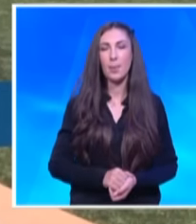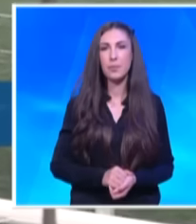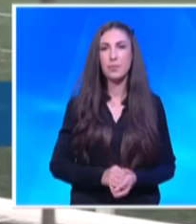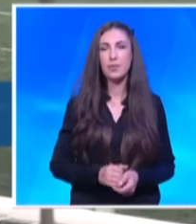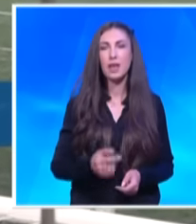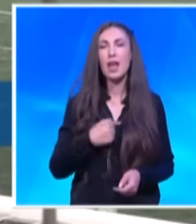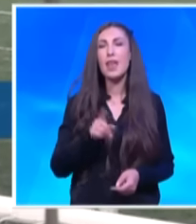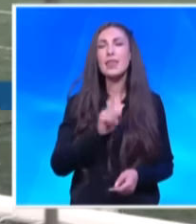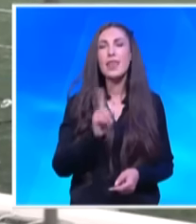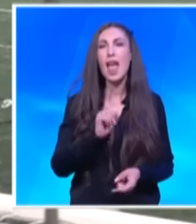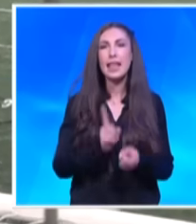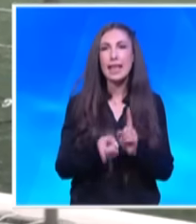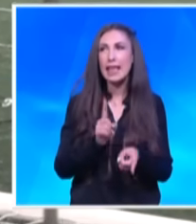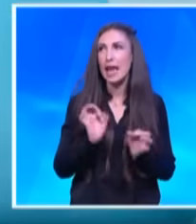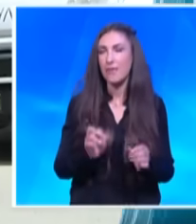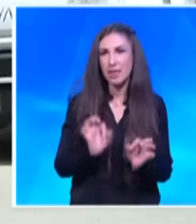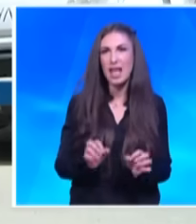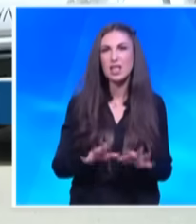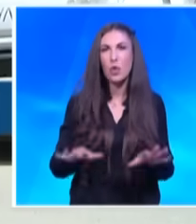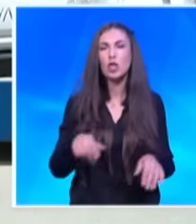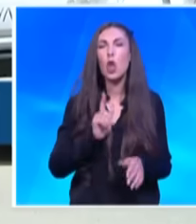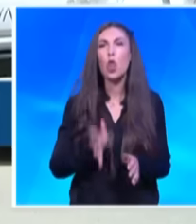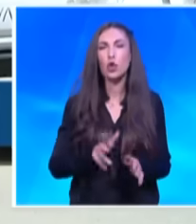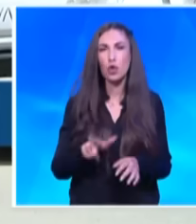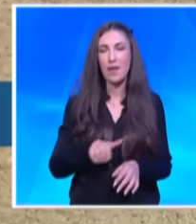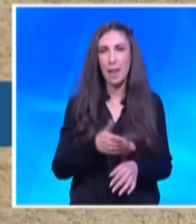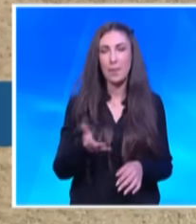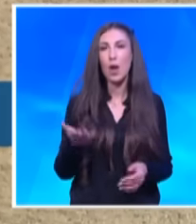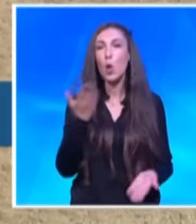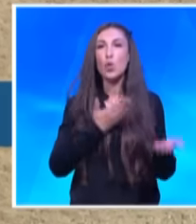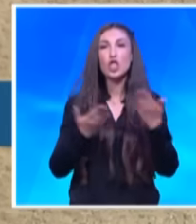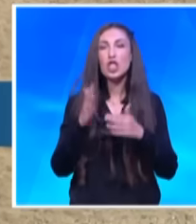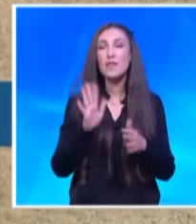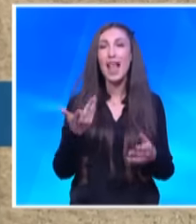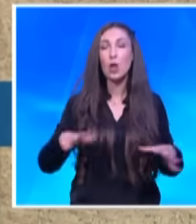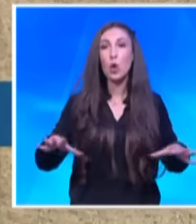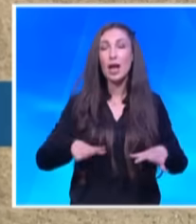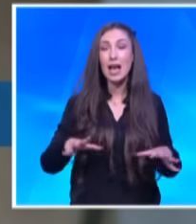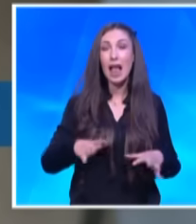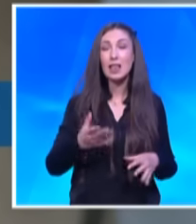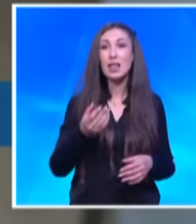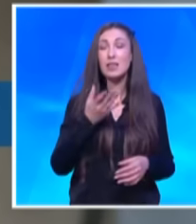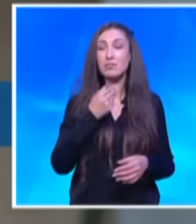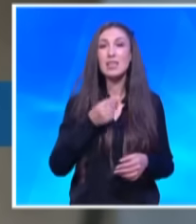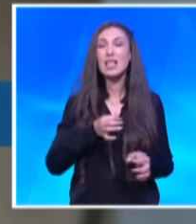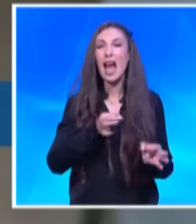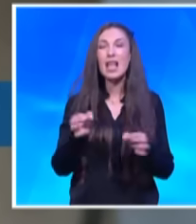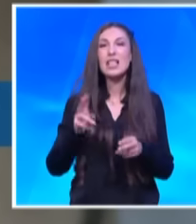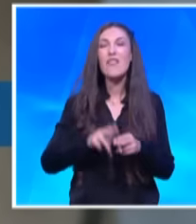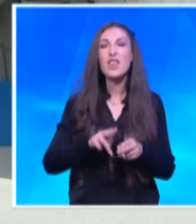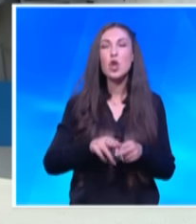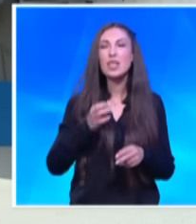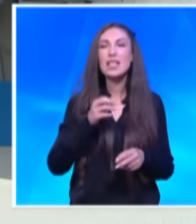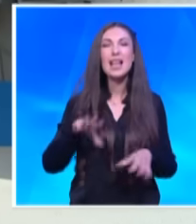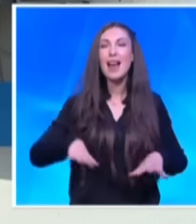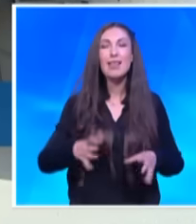Не се тренира в дадената ситуация. Ученици от няколко града са в болница в разлог със съмнение за вирус или хранително